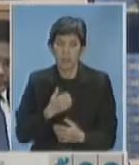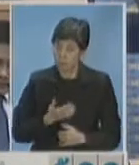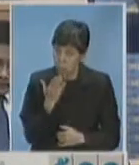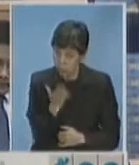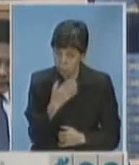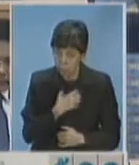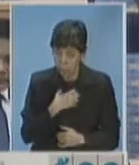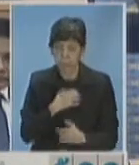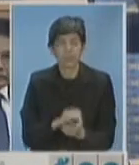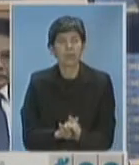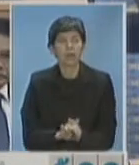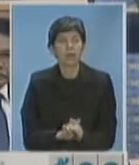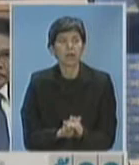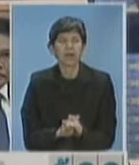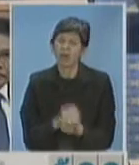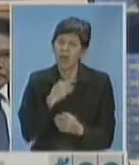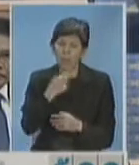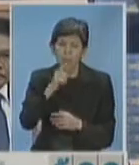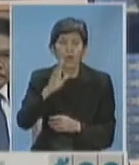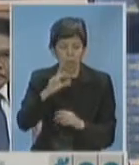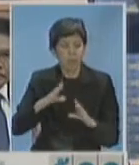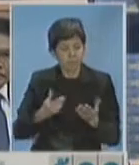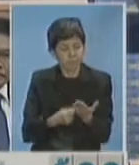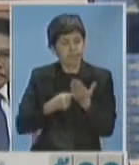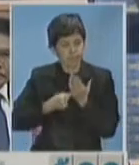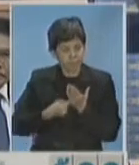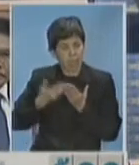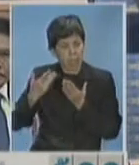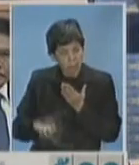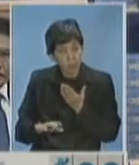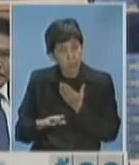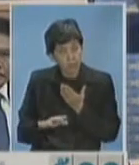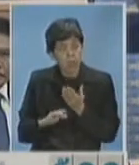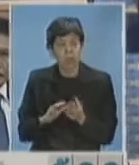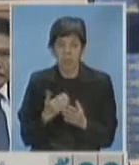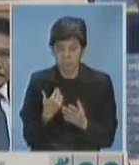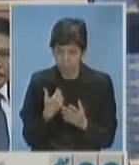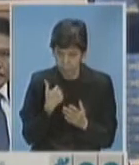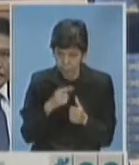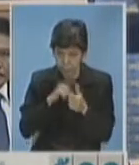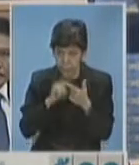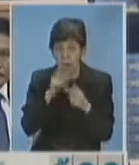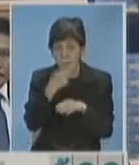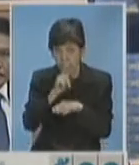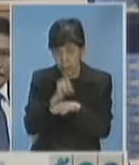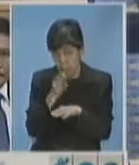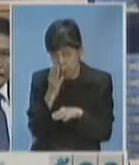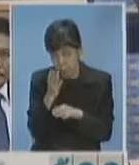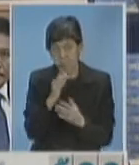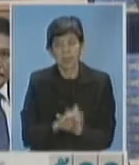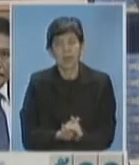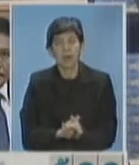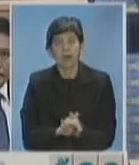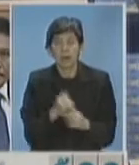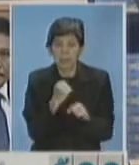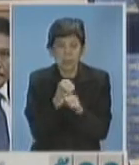นะครับท่านประธานครับและปปช.ก็รับเรื่องไปรวมถึงเรื่องกรณีที่ท่านประธาน